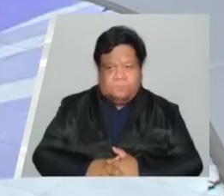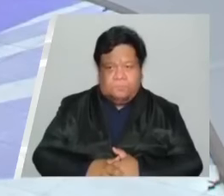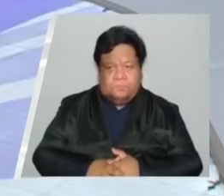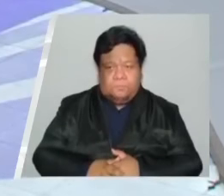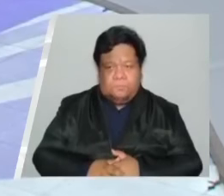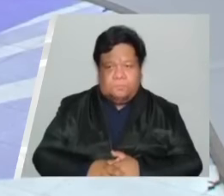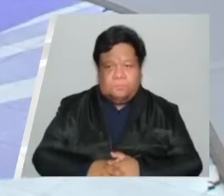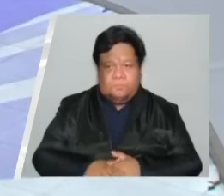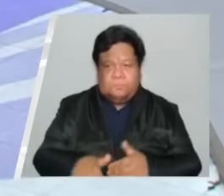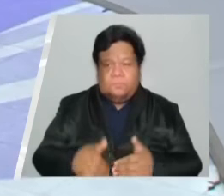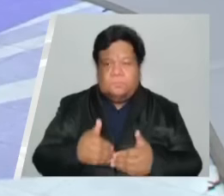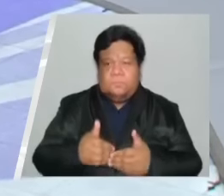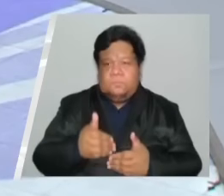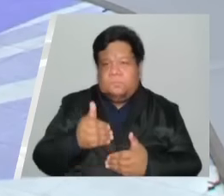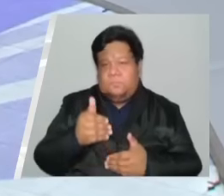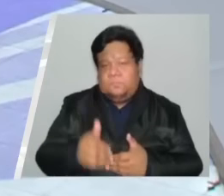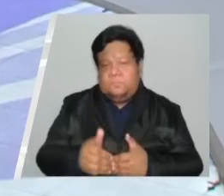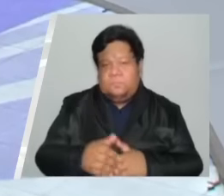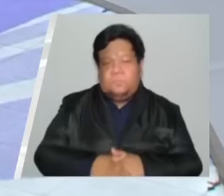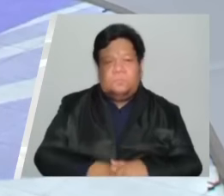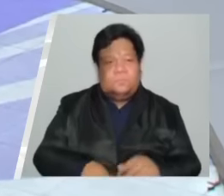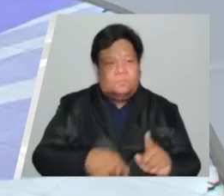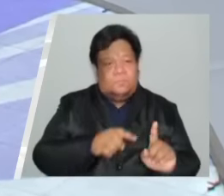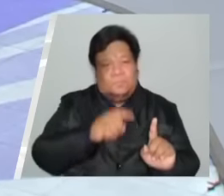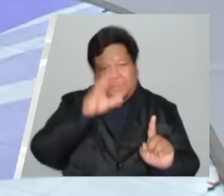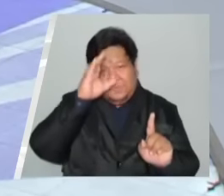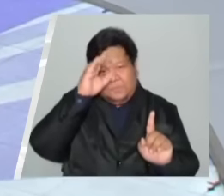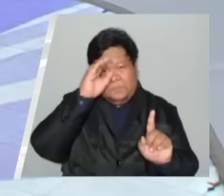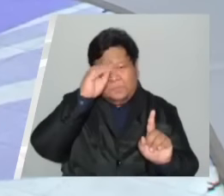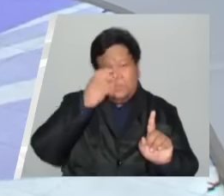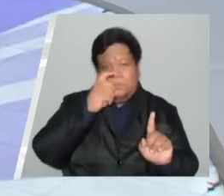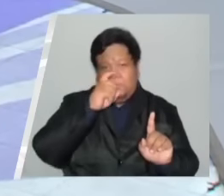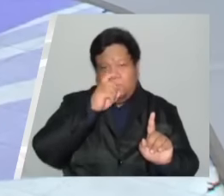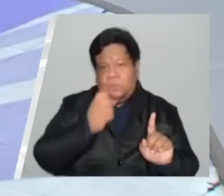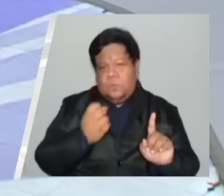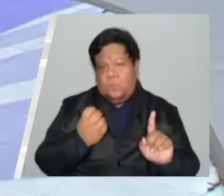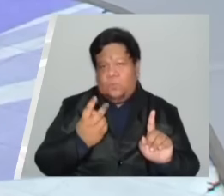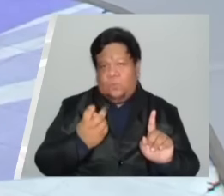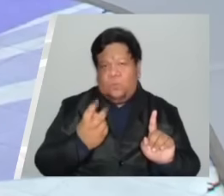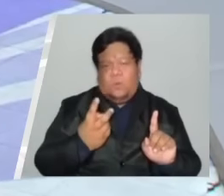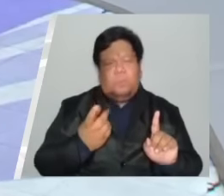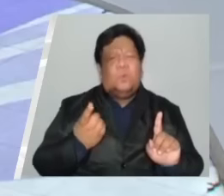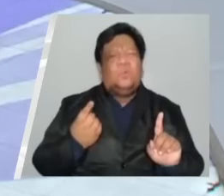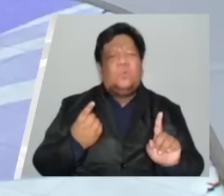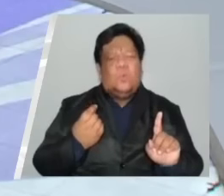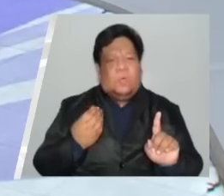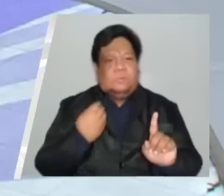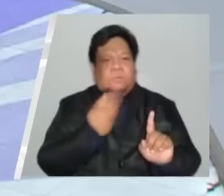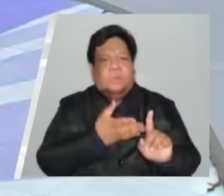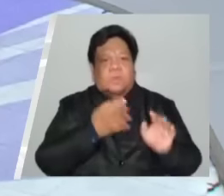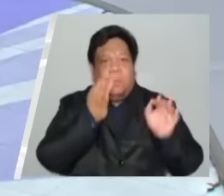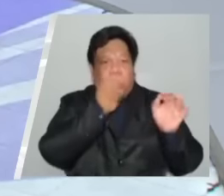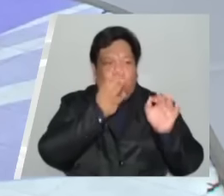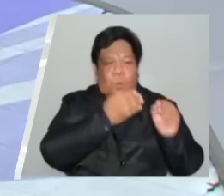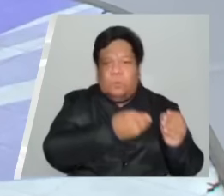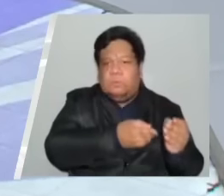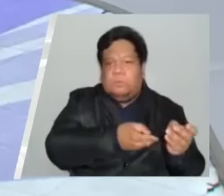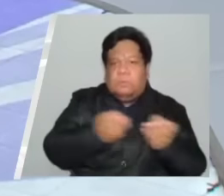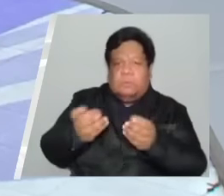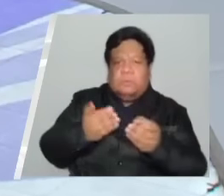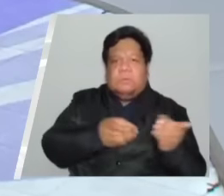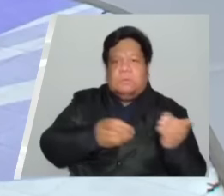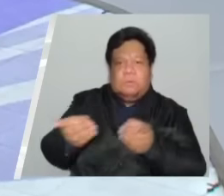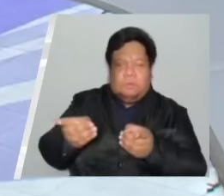Nasagipang 12 anyos na lalaki na ginawa umanong drug courier sa Talisay, Cebu. At sa Lapu-Lapu City, tatlong magpipinsan kabilang ang